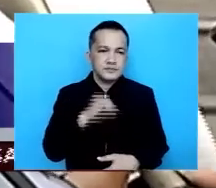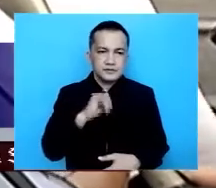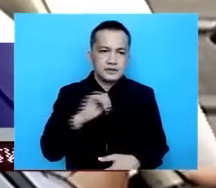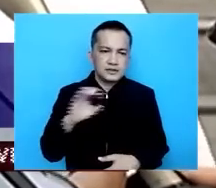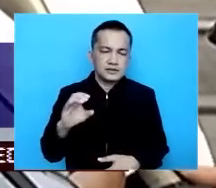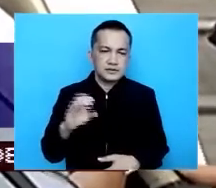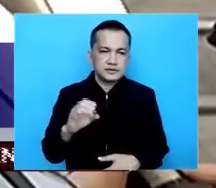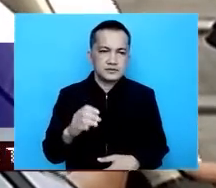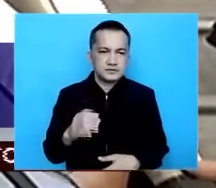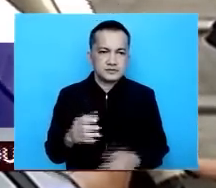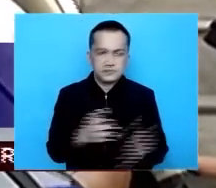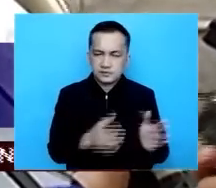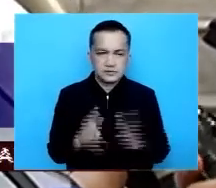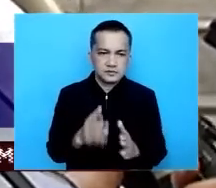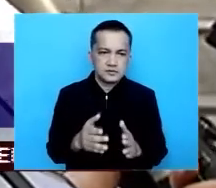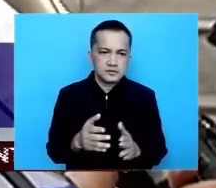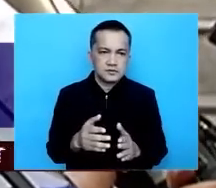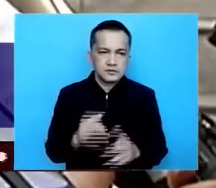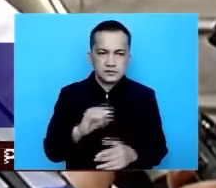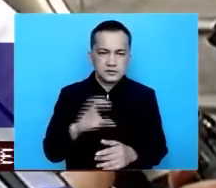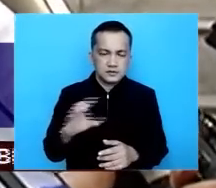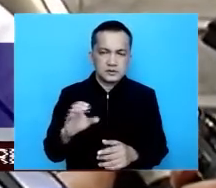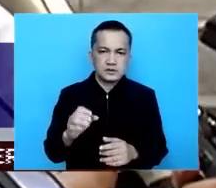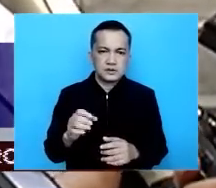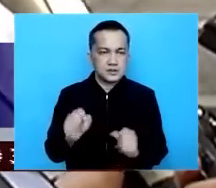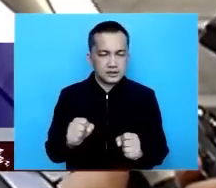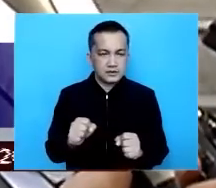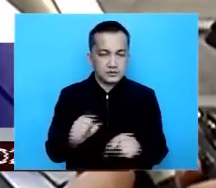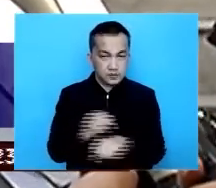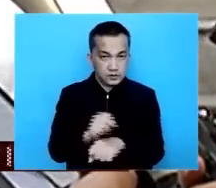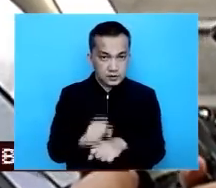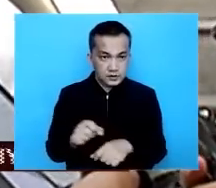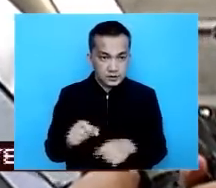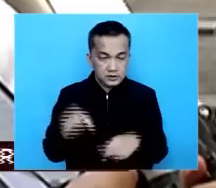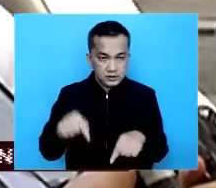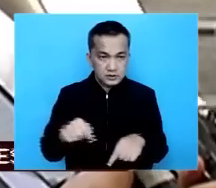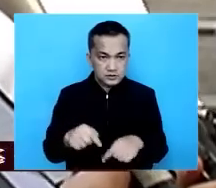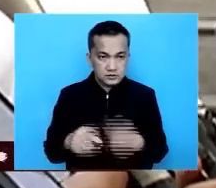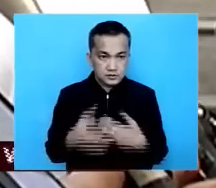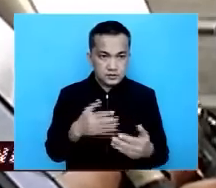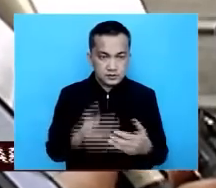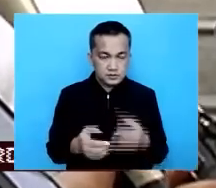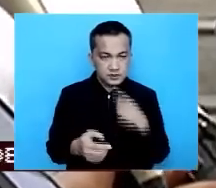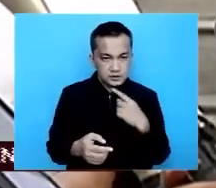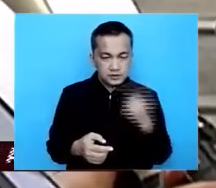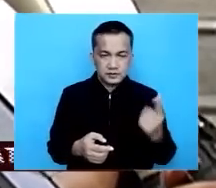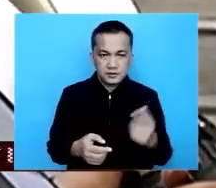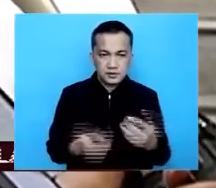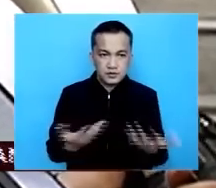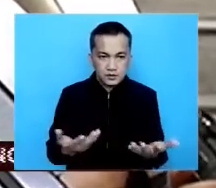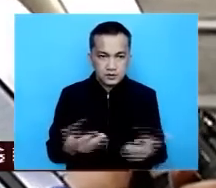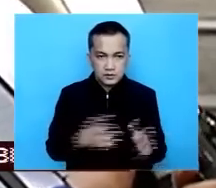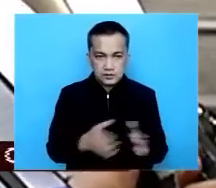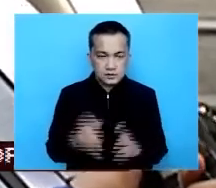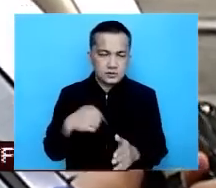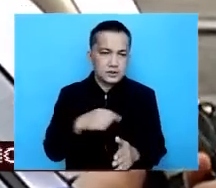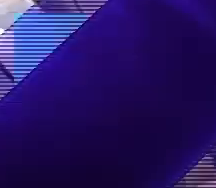procedure by which the ICC can operate here in spite of their claim. There is no agreed procedure because we're not members